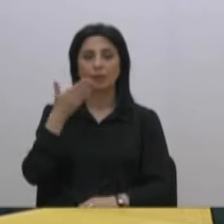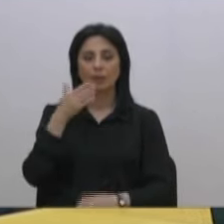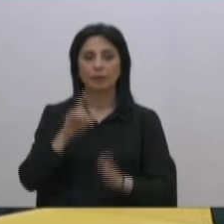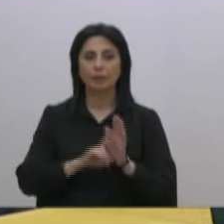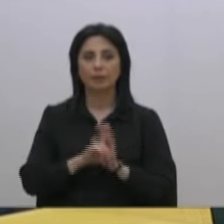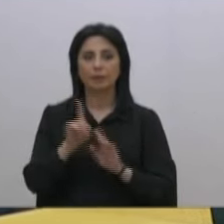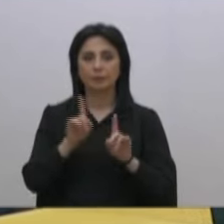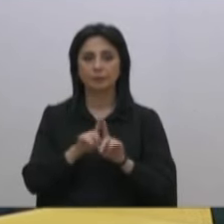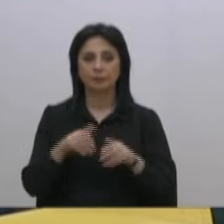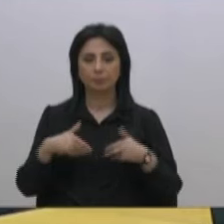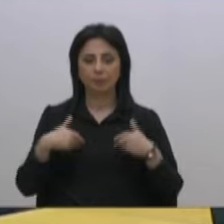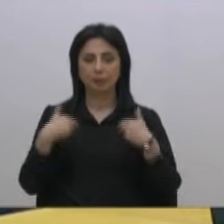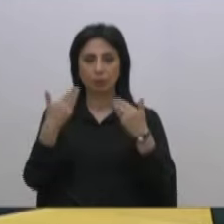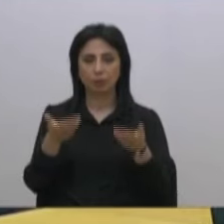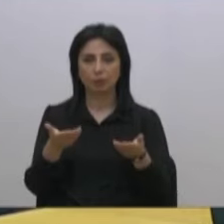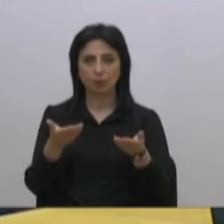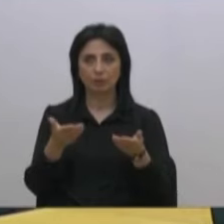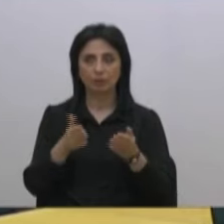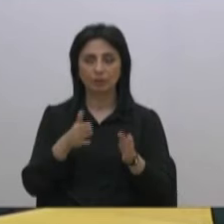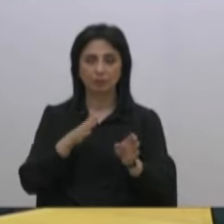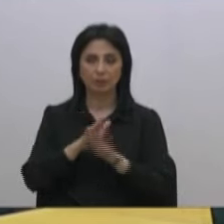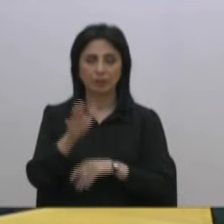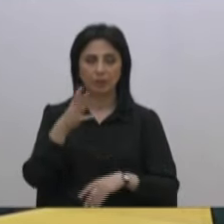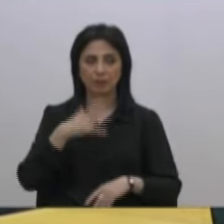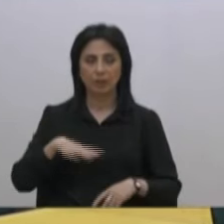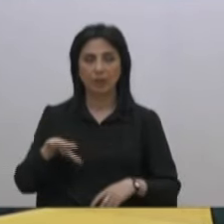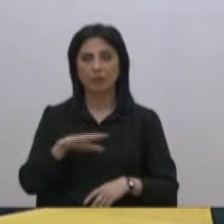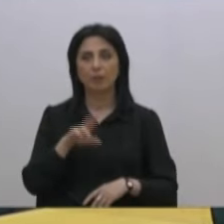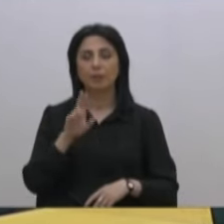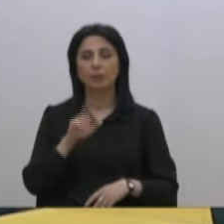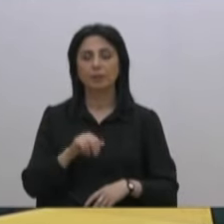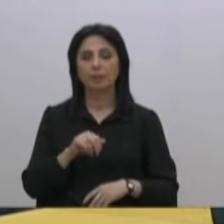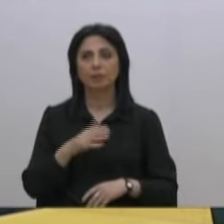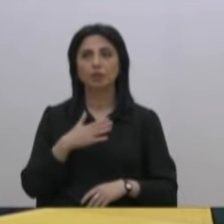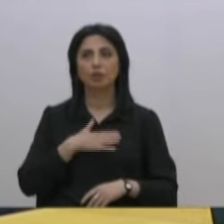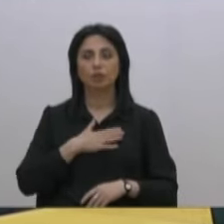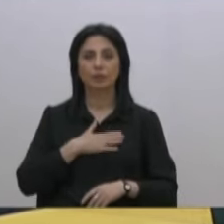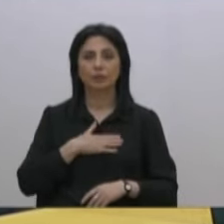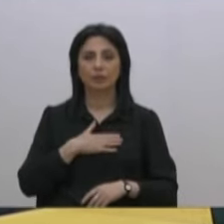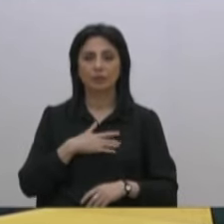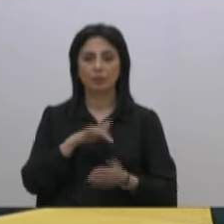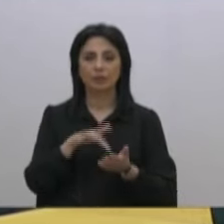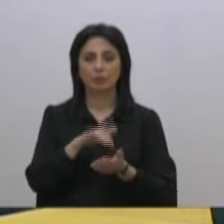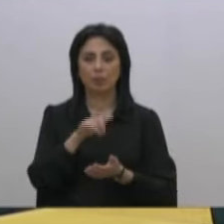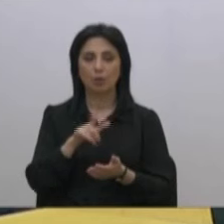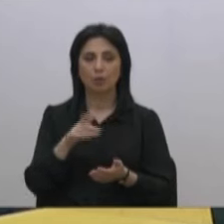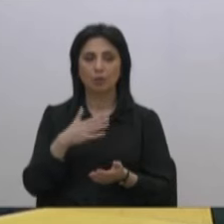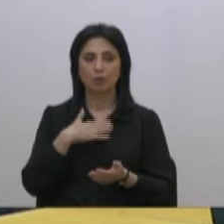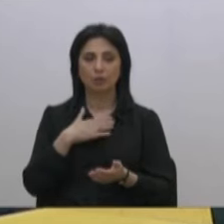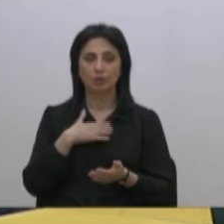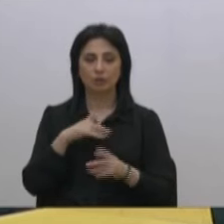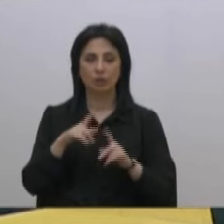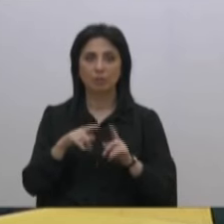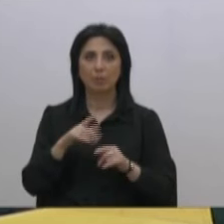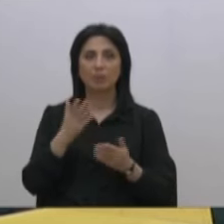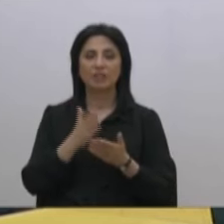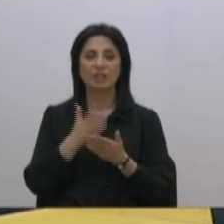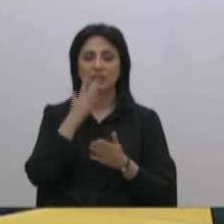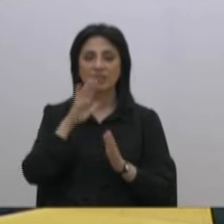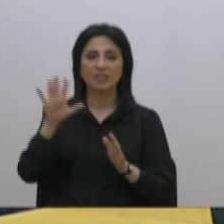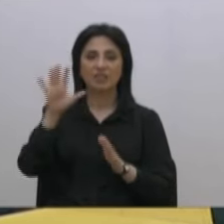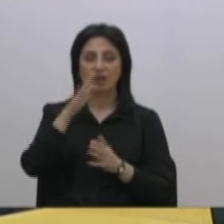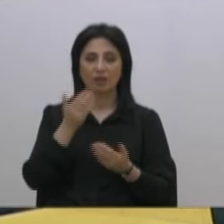დავიწყო ასევე მილოცვით მთელ საქართველოს და ჩვენს თანამოქალაქეებს, ჩვენს თანამემამულეებს, რომლებიც